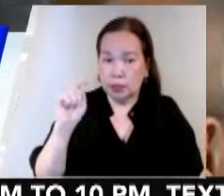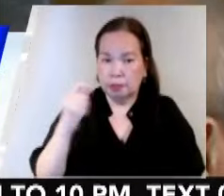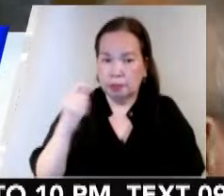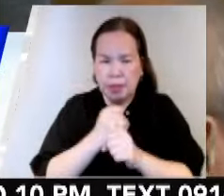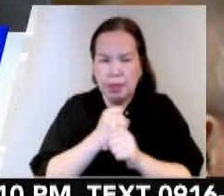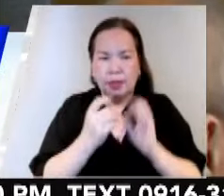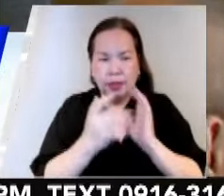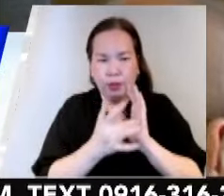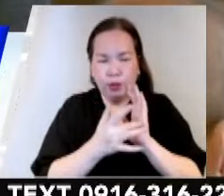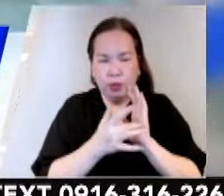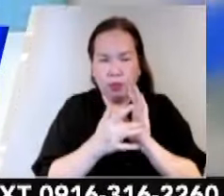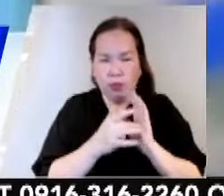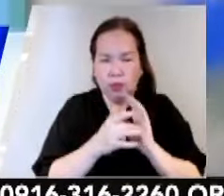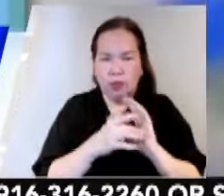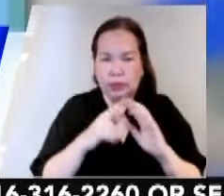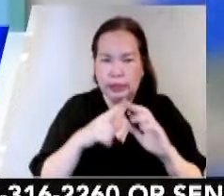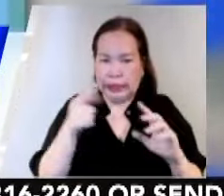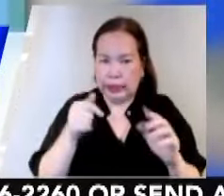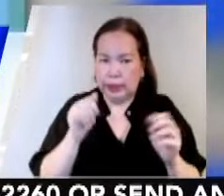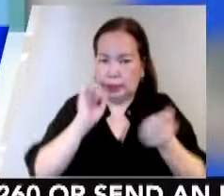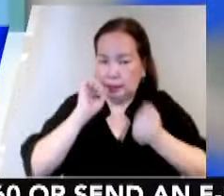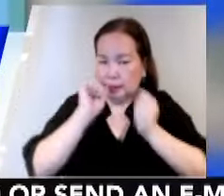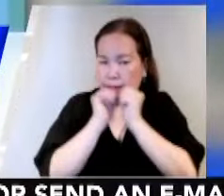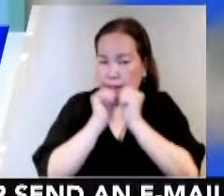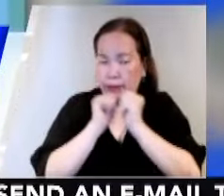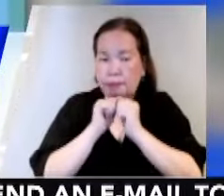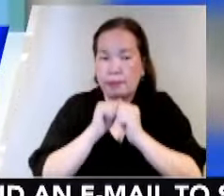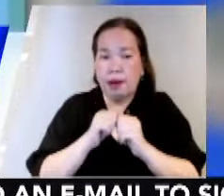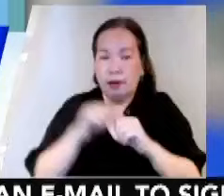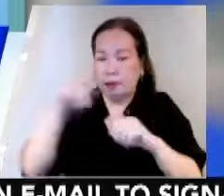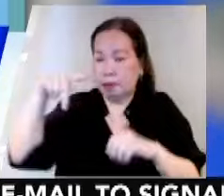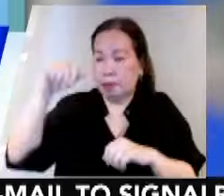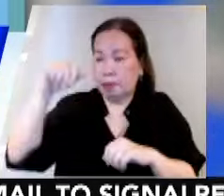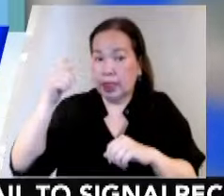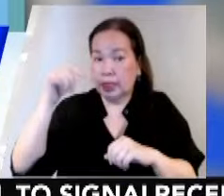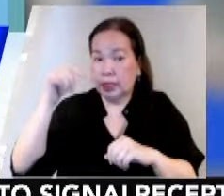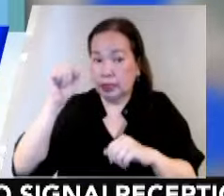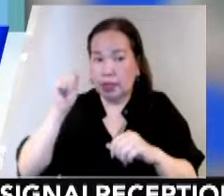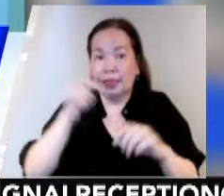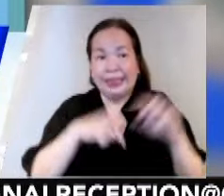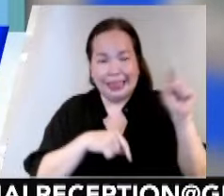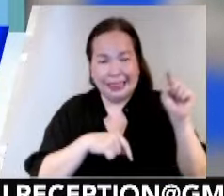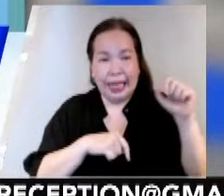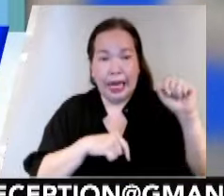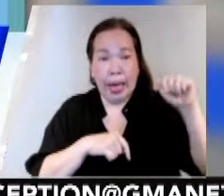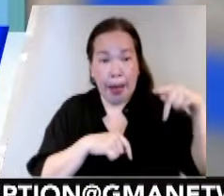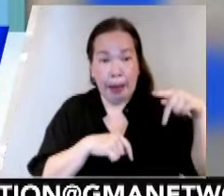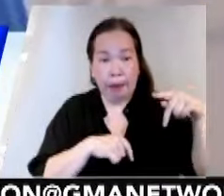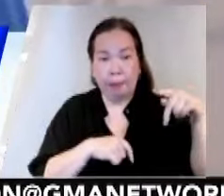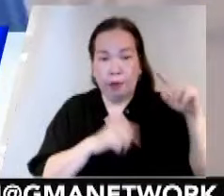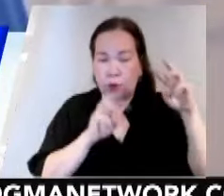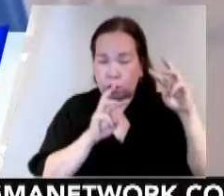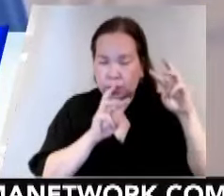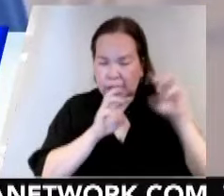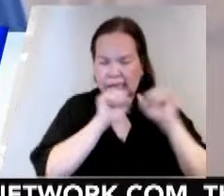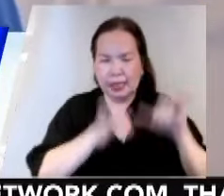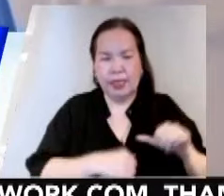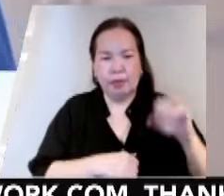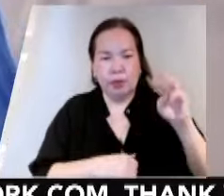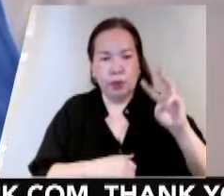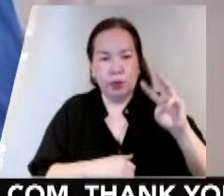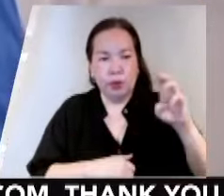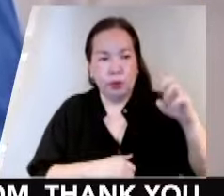magiging kaagapay ng PAGASA ang WELO sa weather and climate monitoring. The information that can be used by the